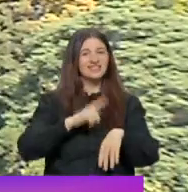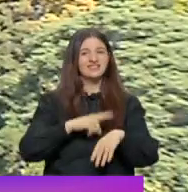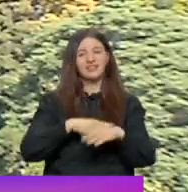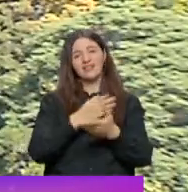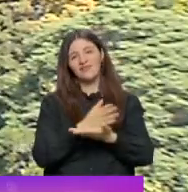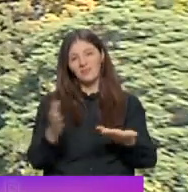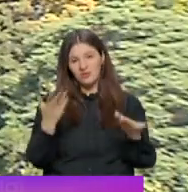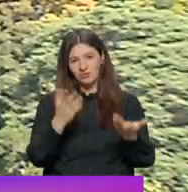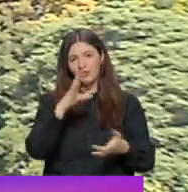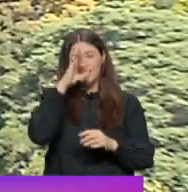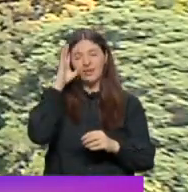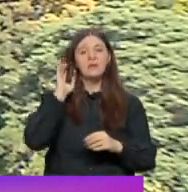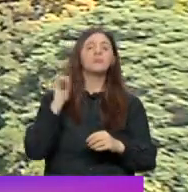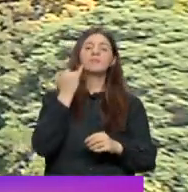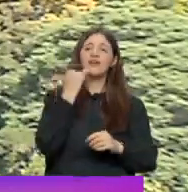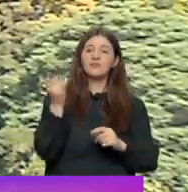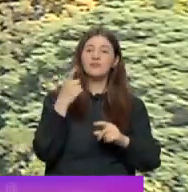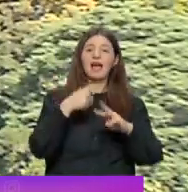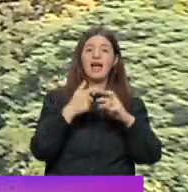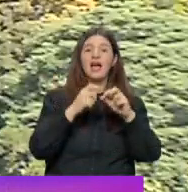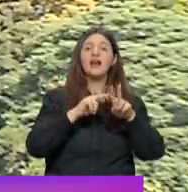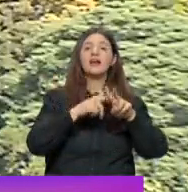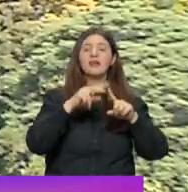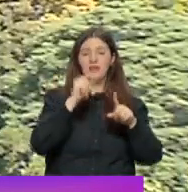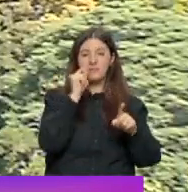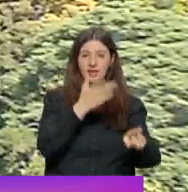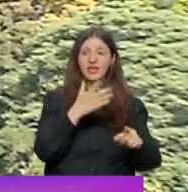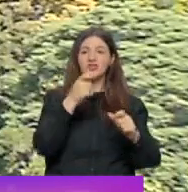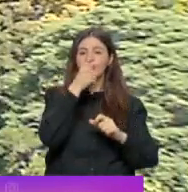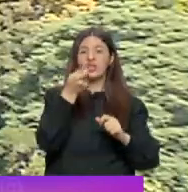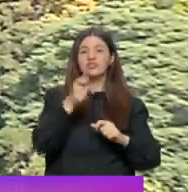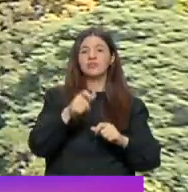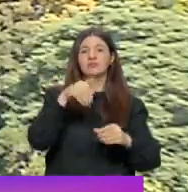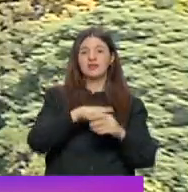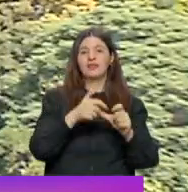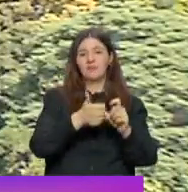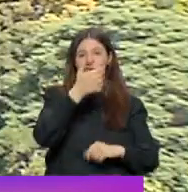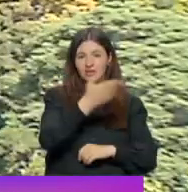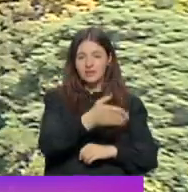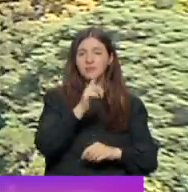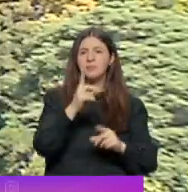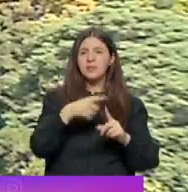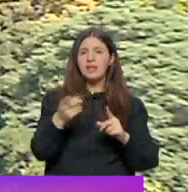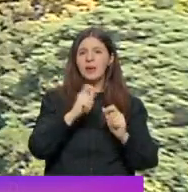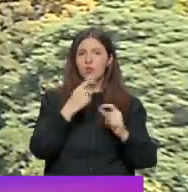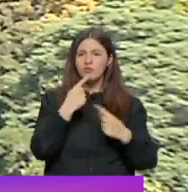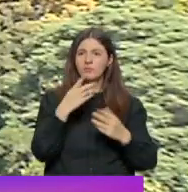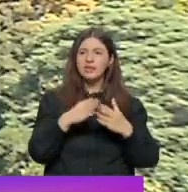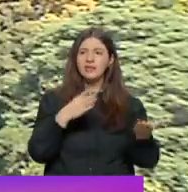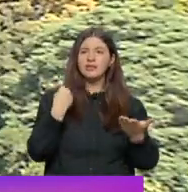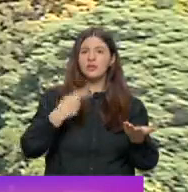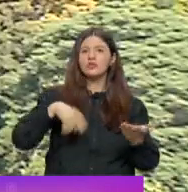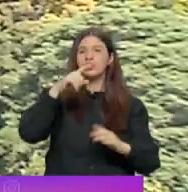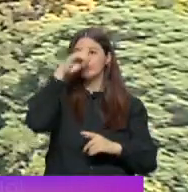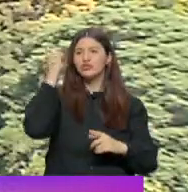Saat devam ediyor. Konuğumuz Erkan Baş, Türkiye İşçi Partisi Genel Başkanı. Bir yandan böyle ekonomiyi konuşuyoruz. Bir yandan da yeni